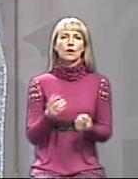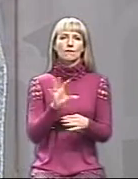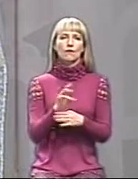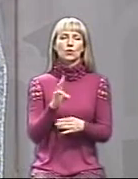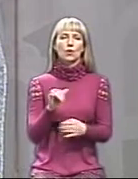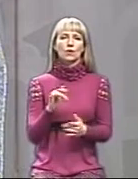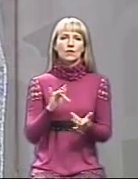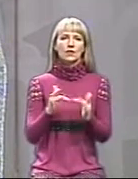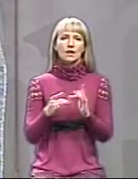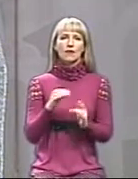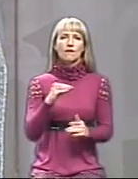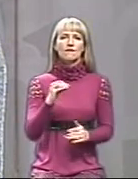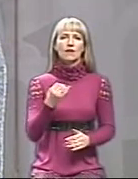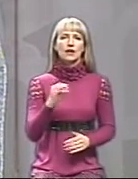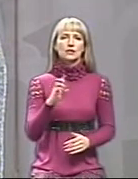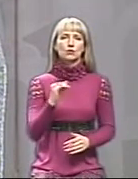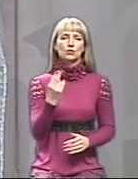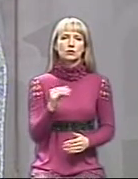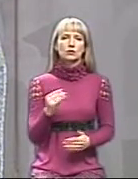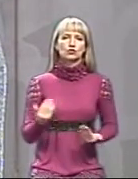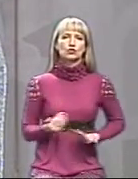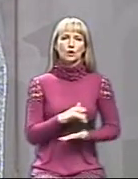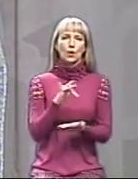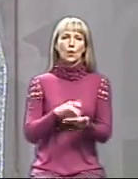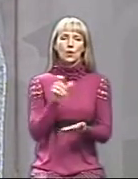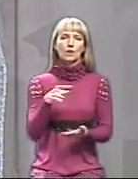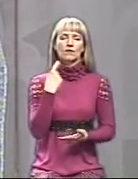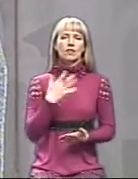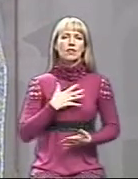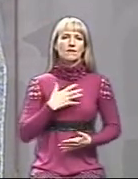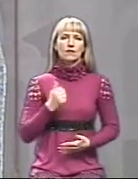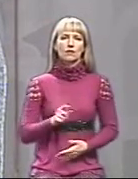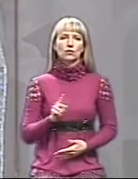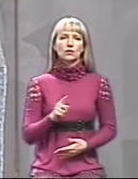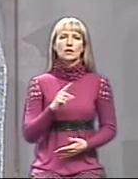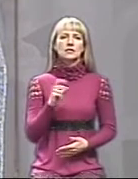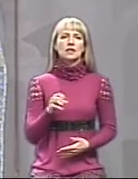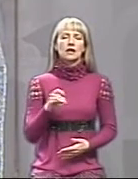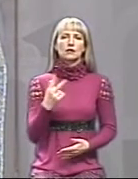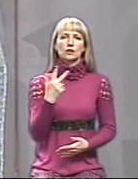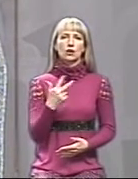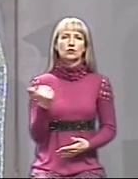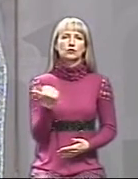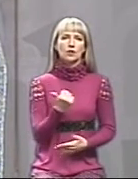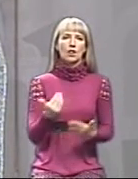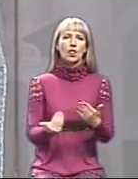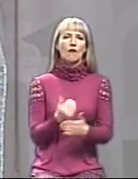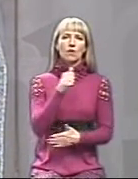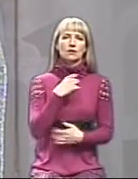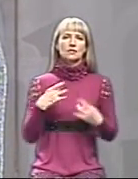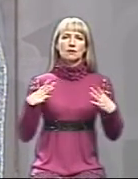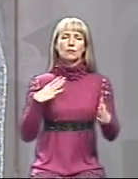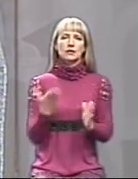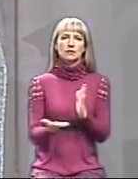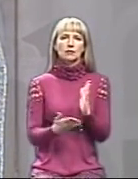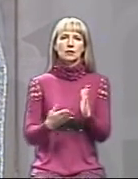Фейсбуці під ними з'явилися пости, в яких жителі міста висловлювали невдоволення тим, що заради 3 тижнів новорічних свят було